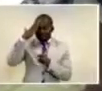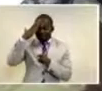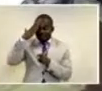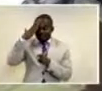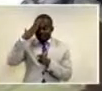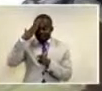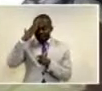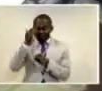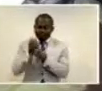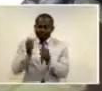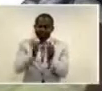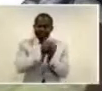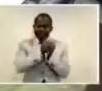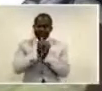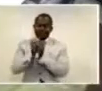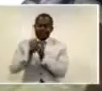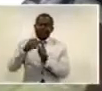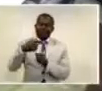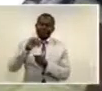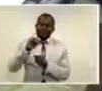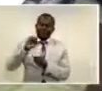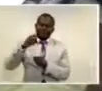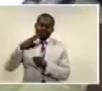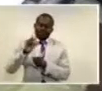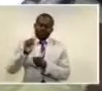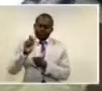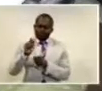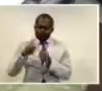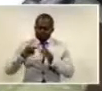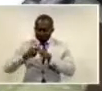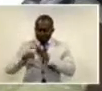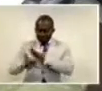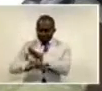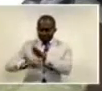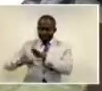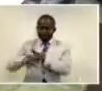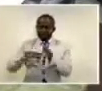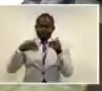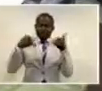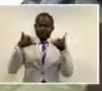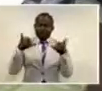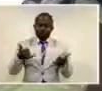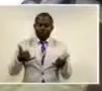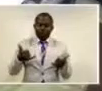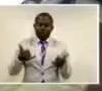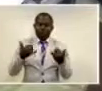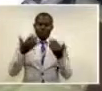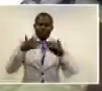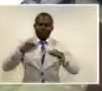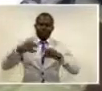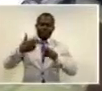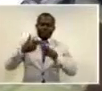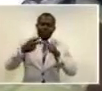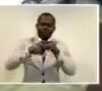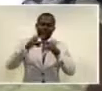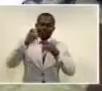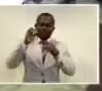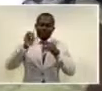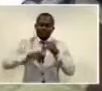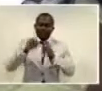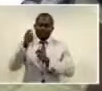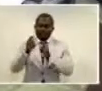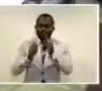twarakoranye n'abagishwati tuva kuri zero ubu ngubu tumaze kugera hafi 70%